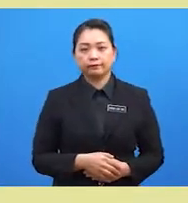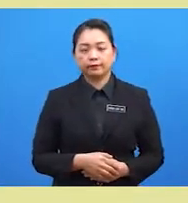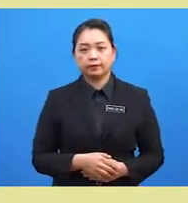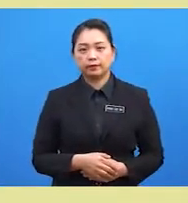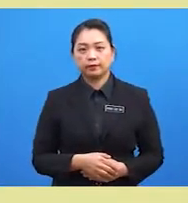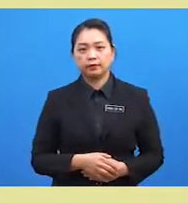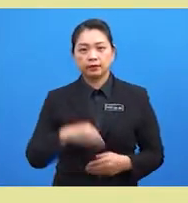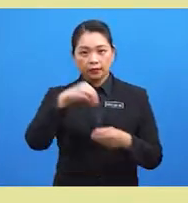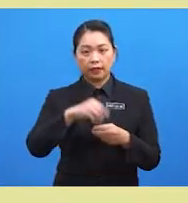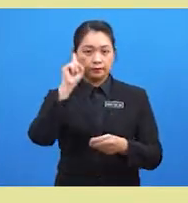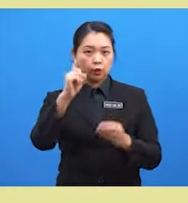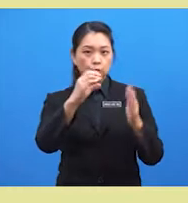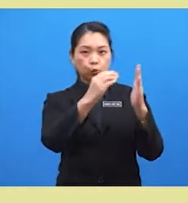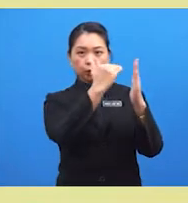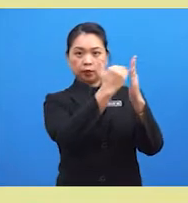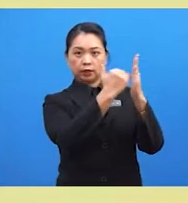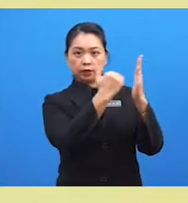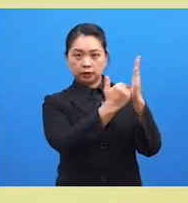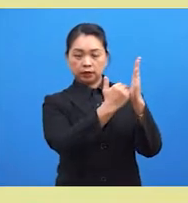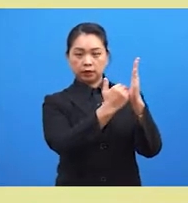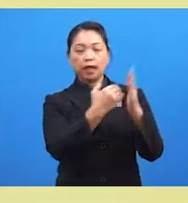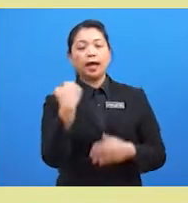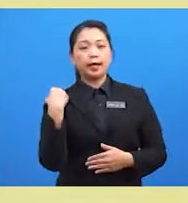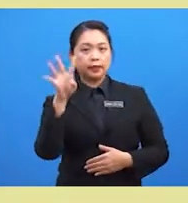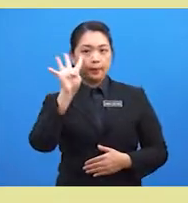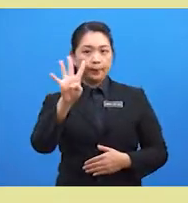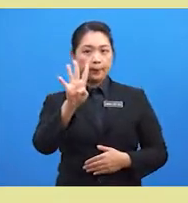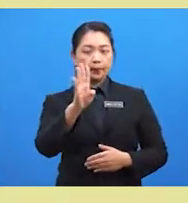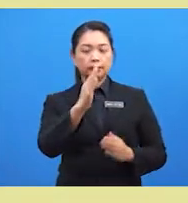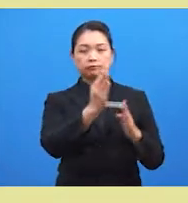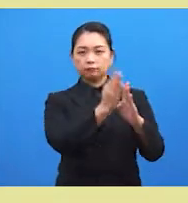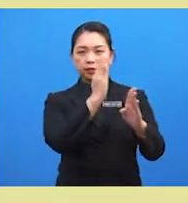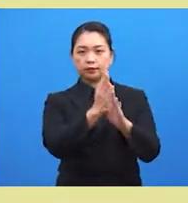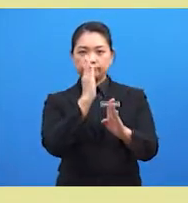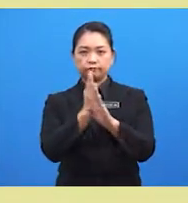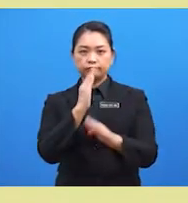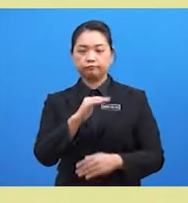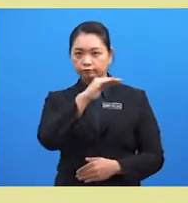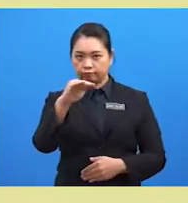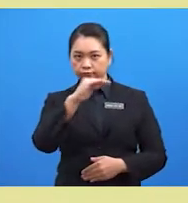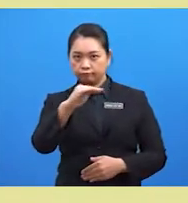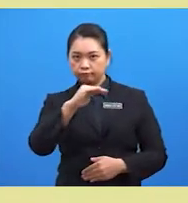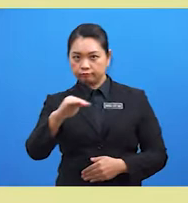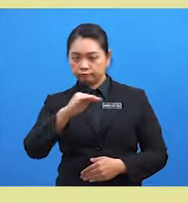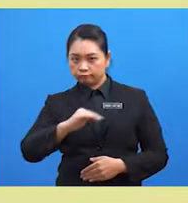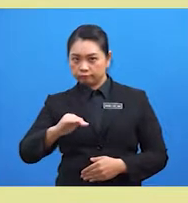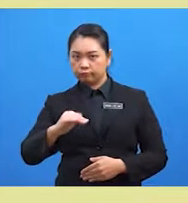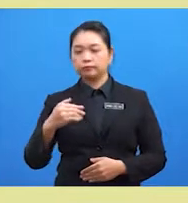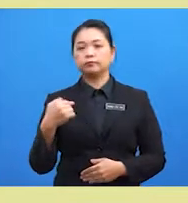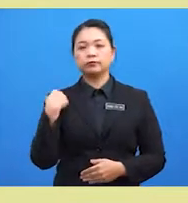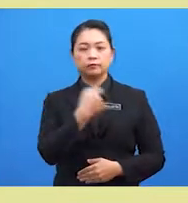Dalam serangkap syair terdapat 4 baris. Kita masih